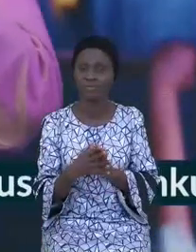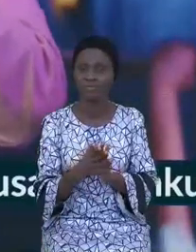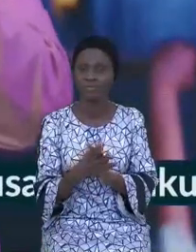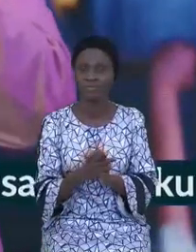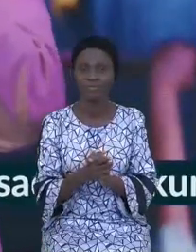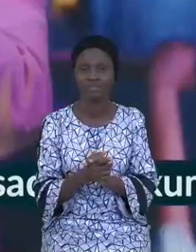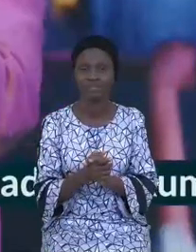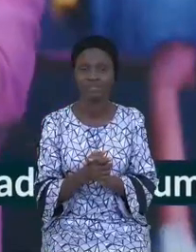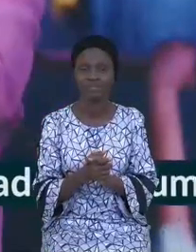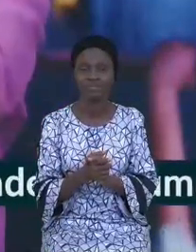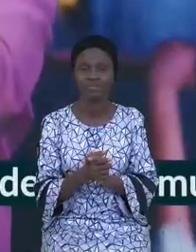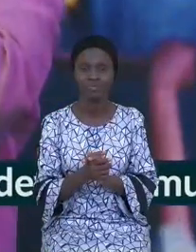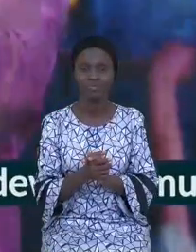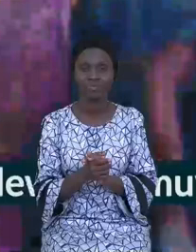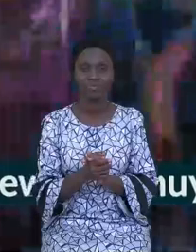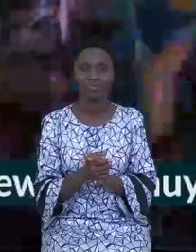Donc faisons-nous rapidement.